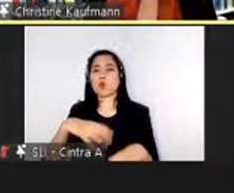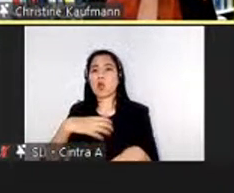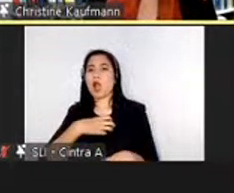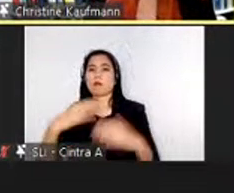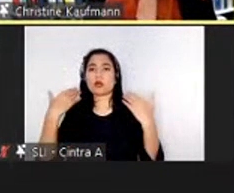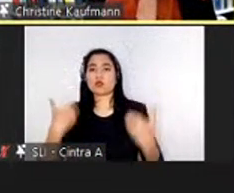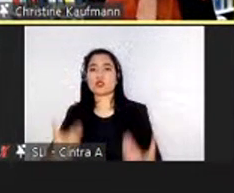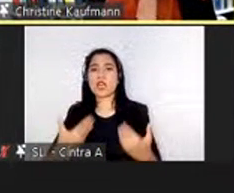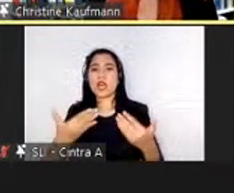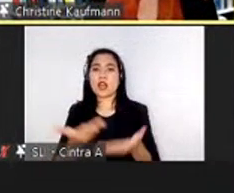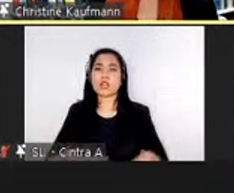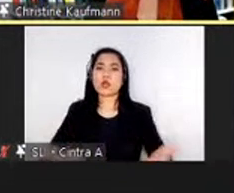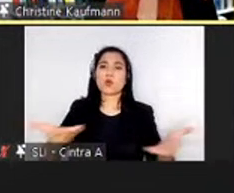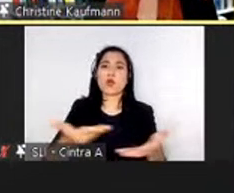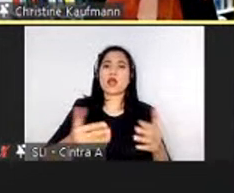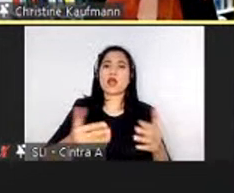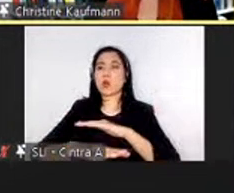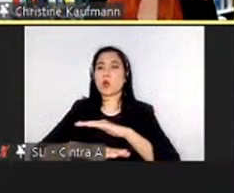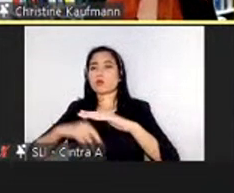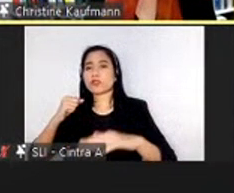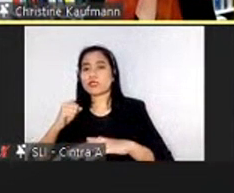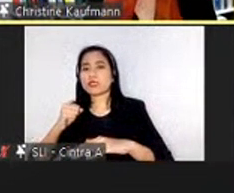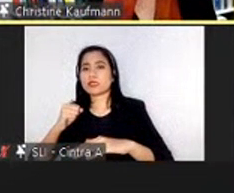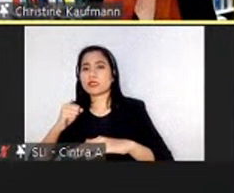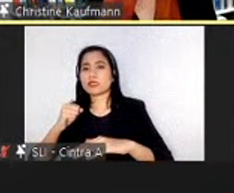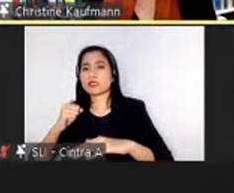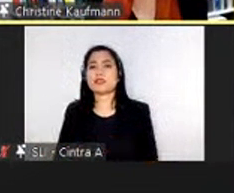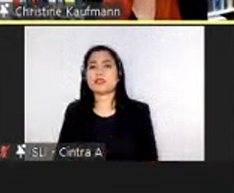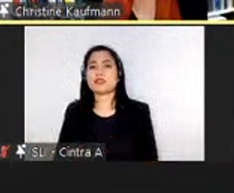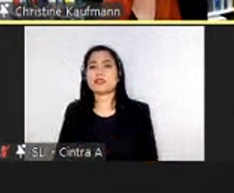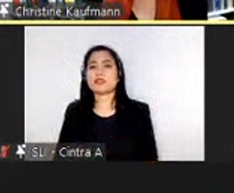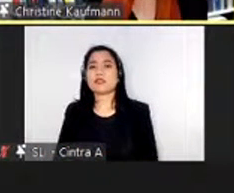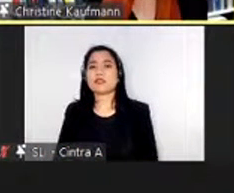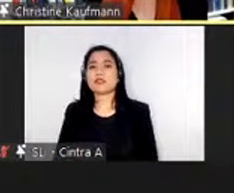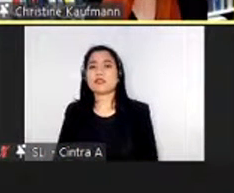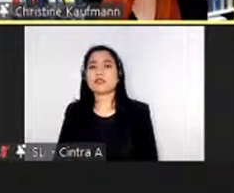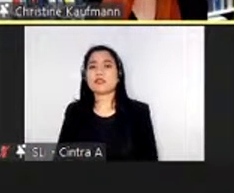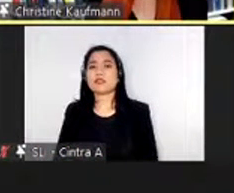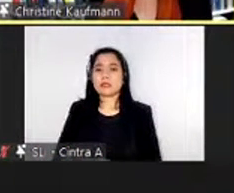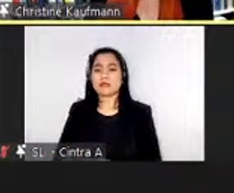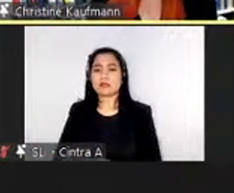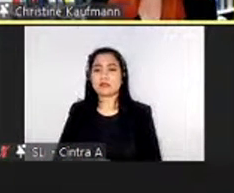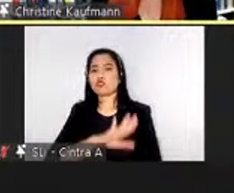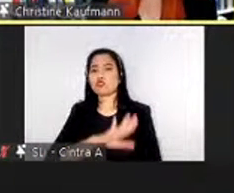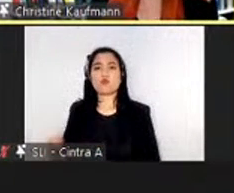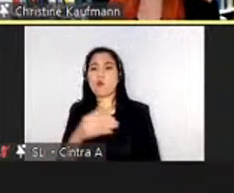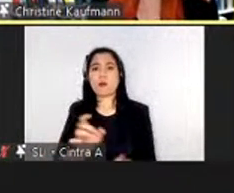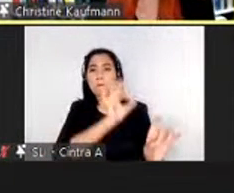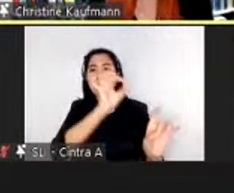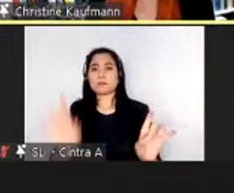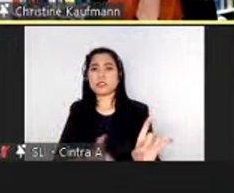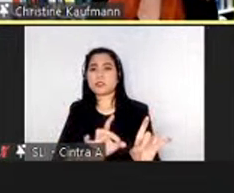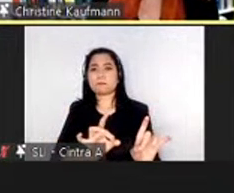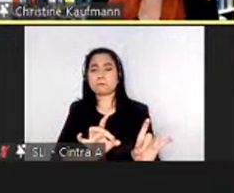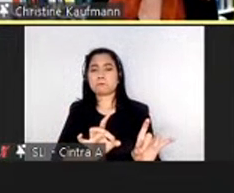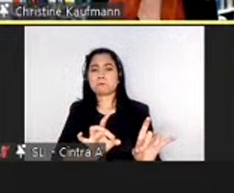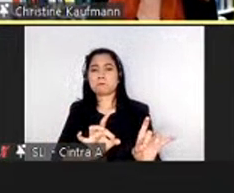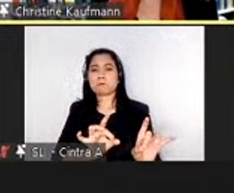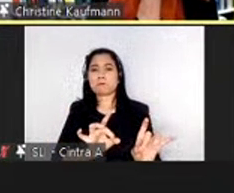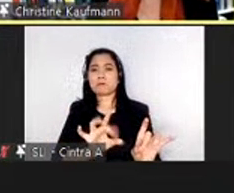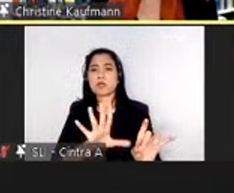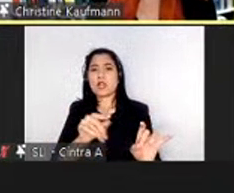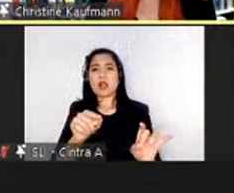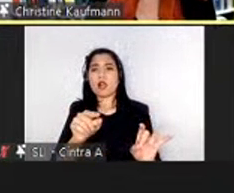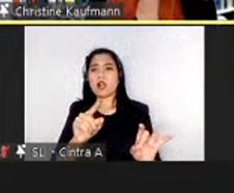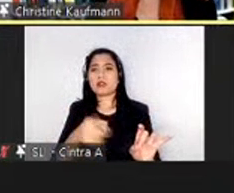lingkungan korupsi dan juga semua hal-hal yang berinteraksi